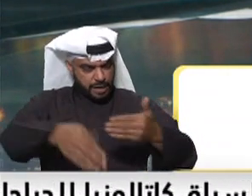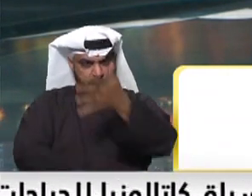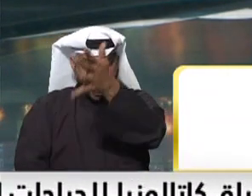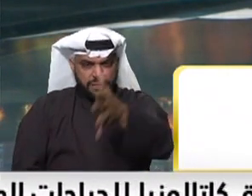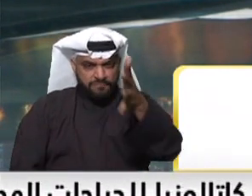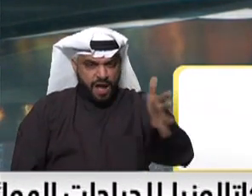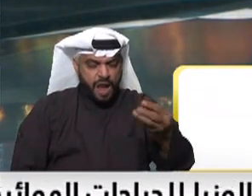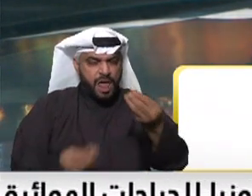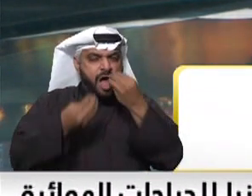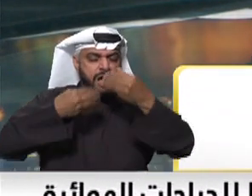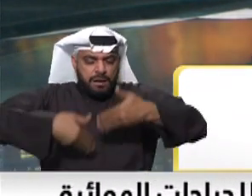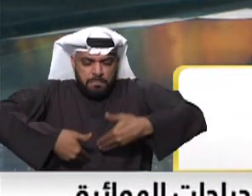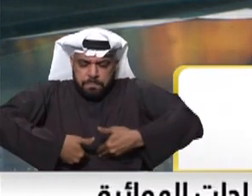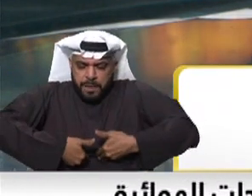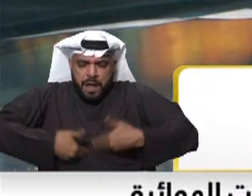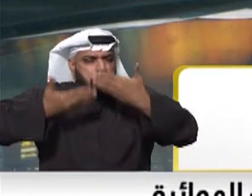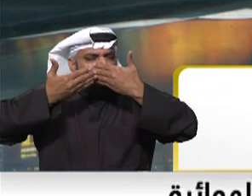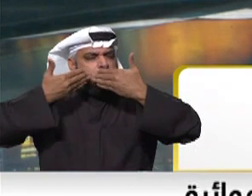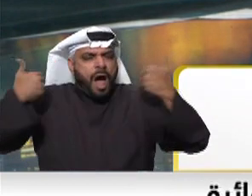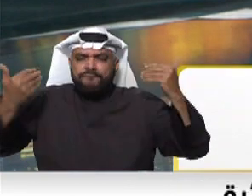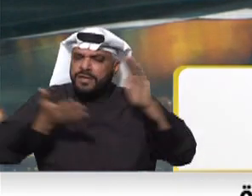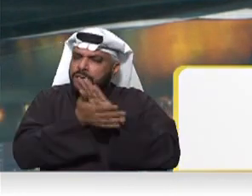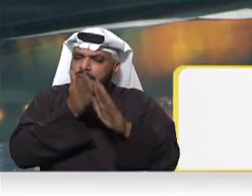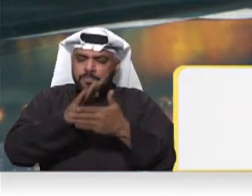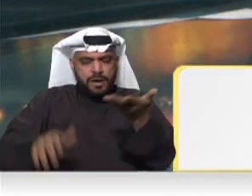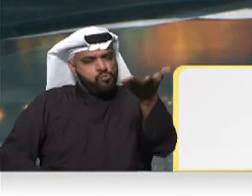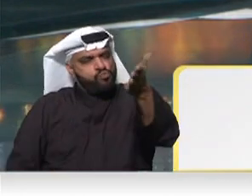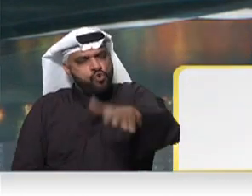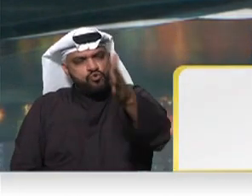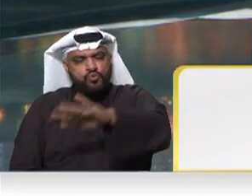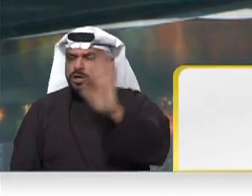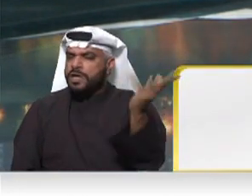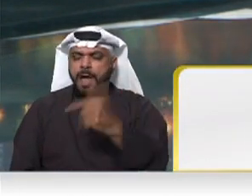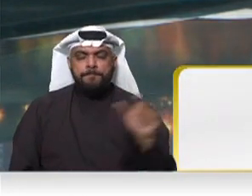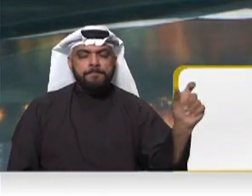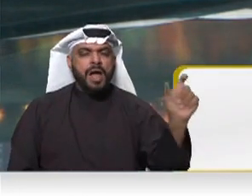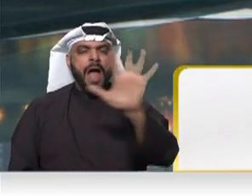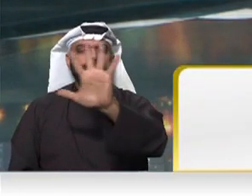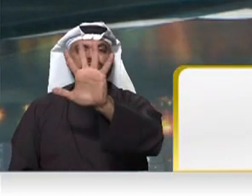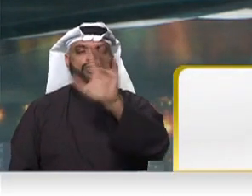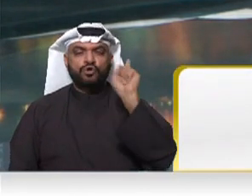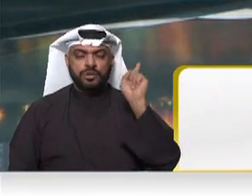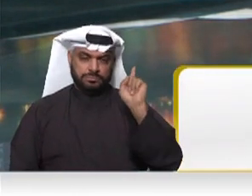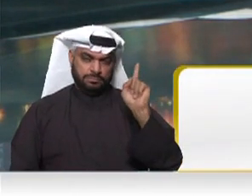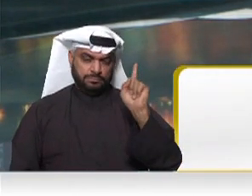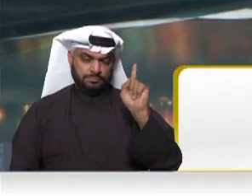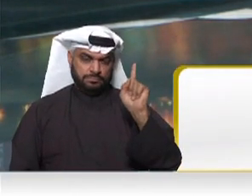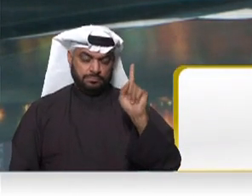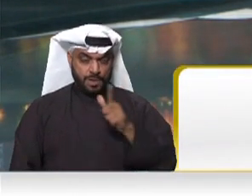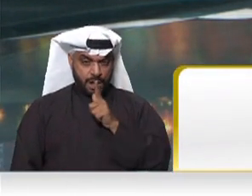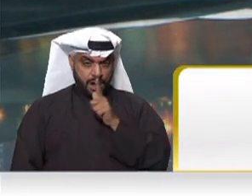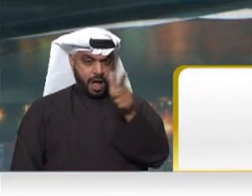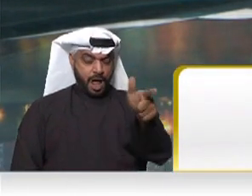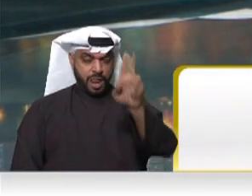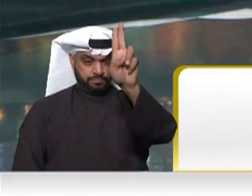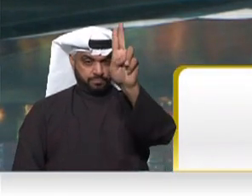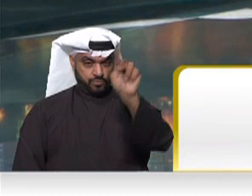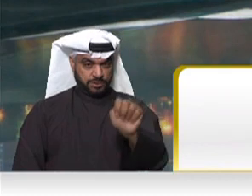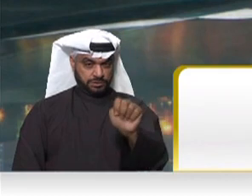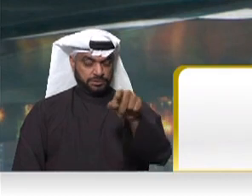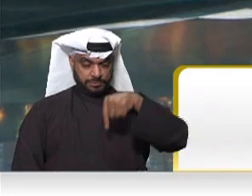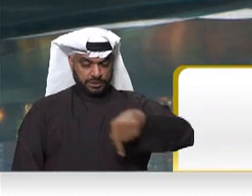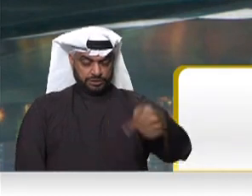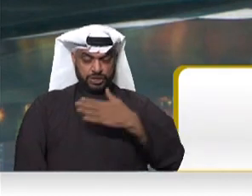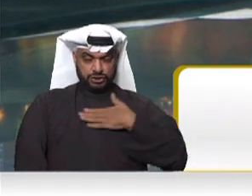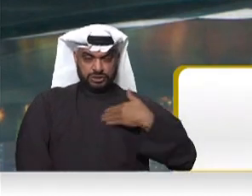يتعرض للعدوان الاسرائيلي المتواصل منذ خمسه اشهر نعم من جهه اخرى اكدت منظمه الصحه العالميه ان